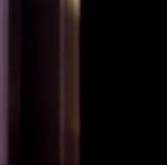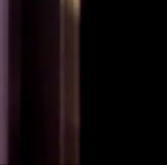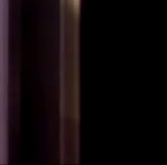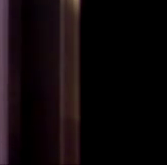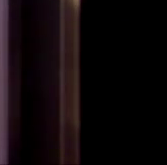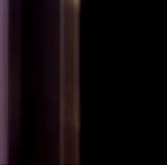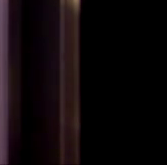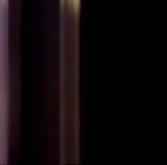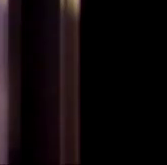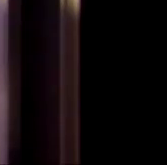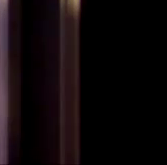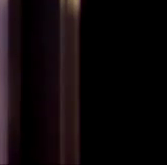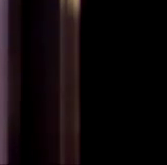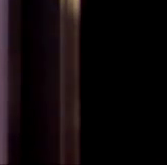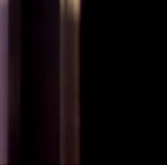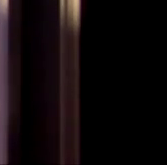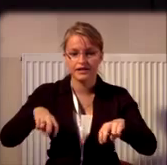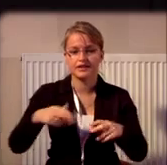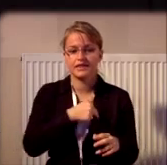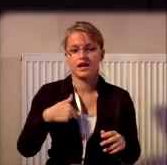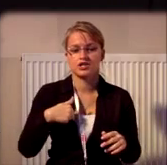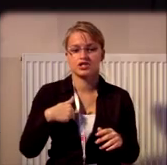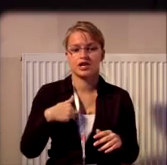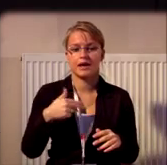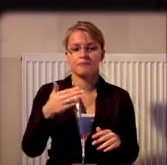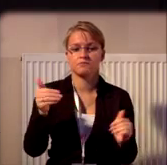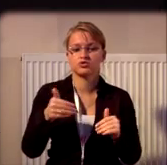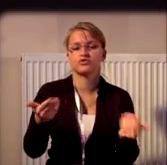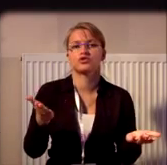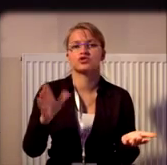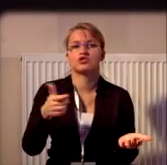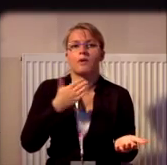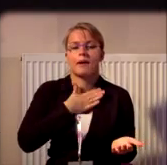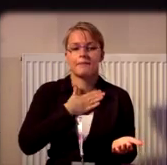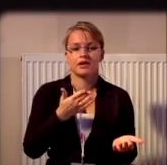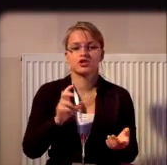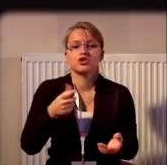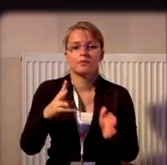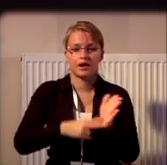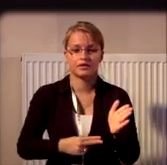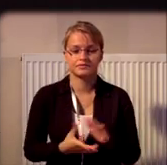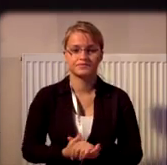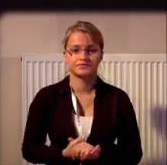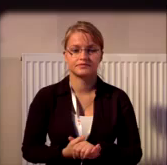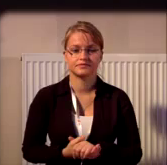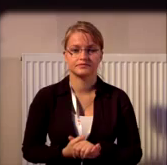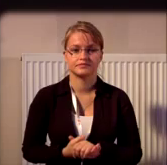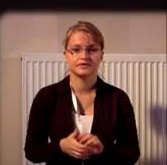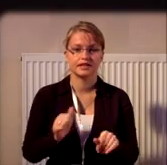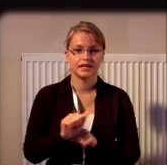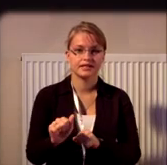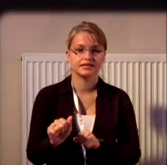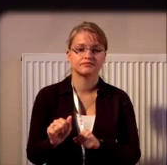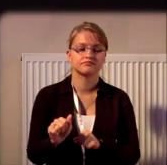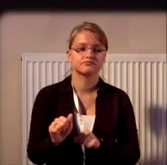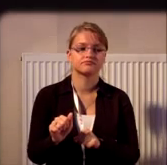musieliśmy przeanalizować nasze zasoby. Co mamy, co jeszcze, czego nam jeszcze brakuje. Okazało się, że jednak nie